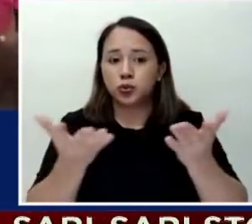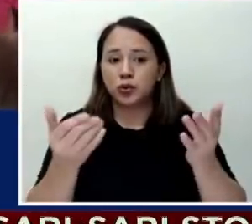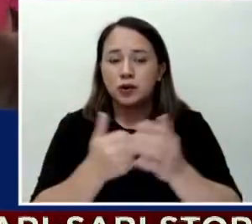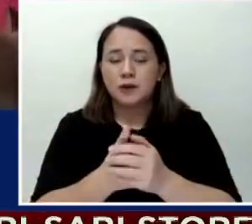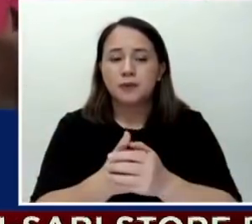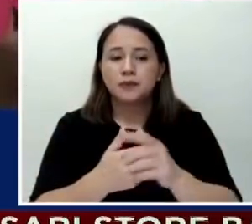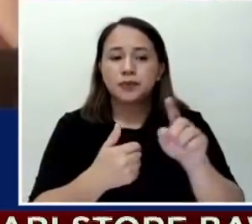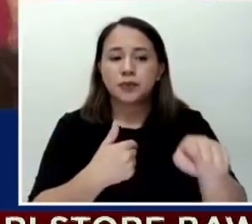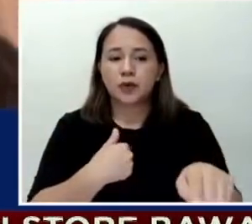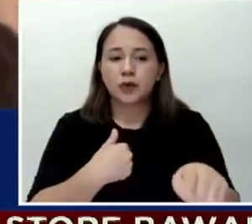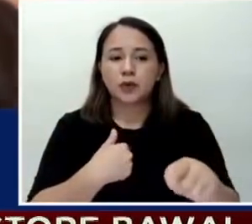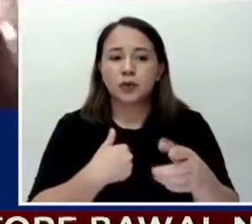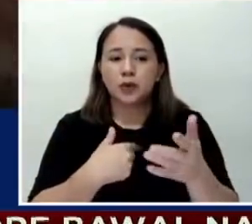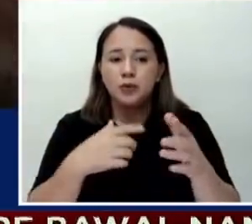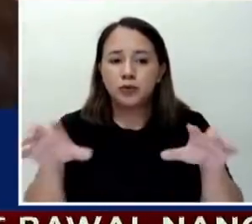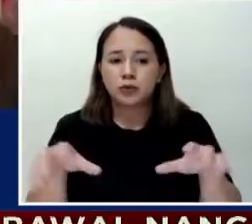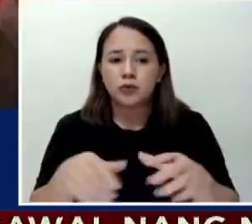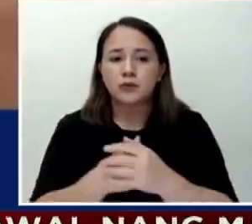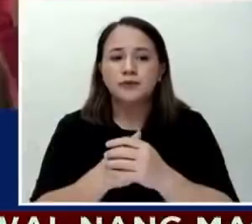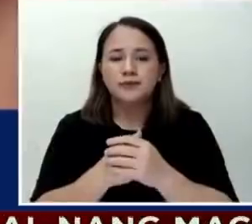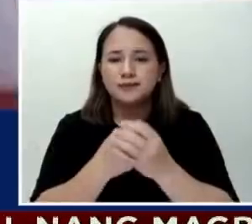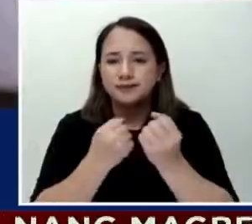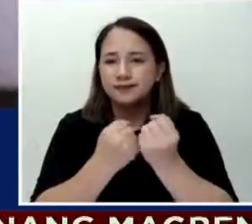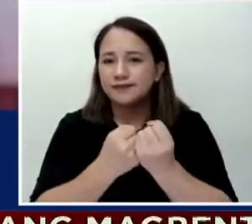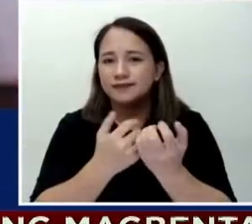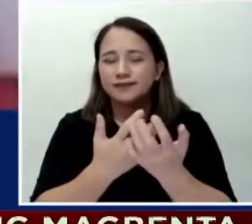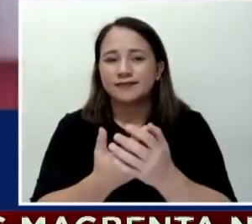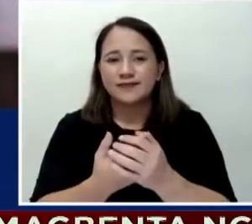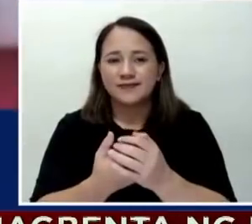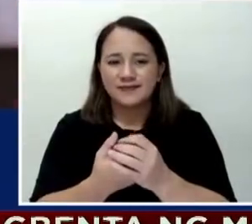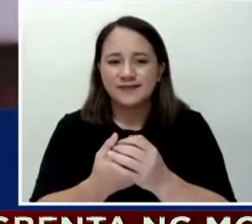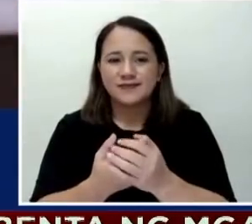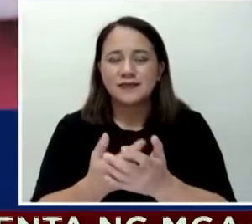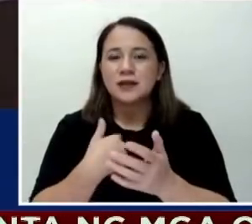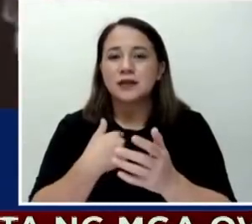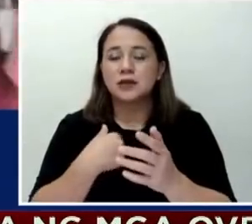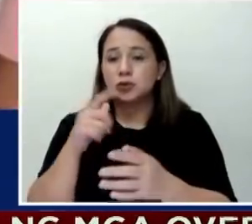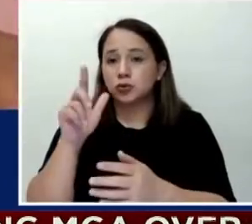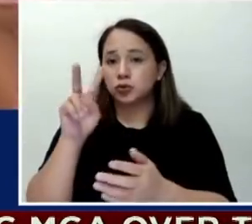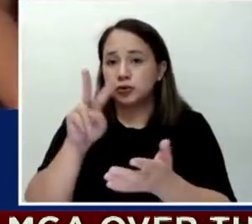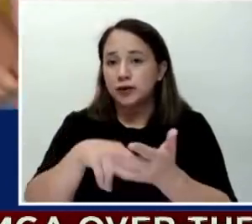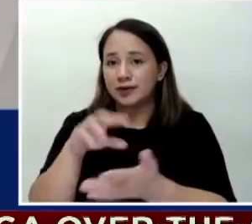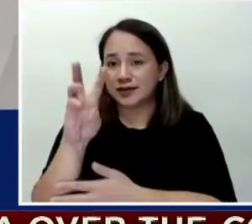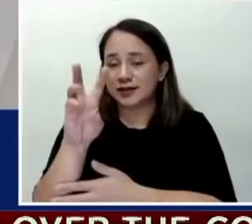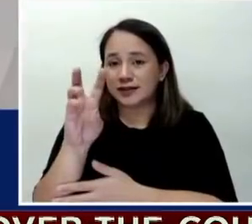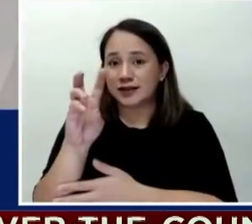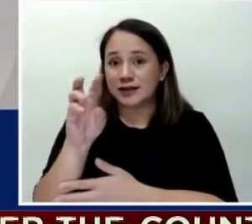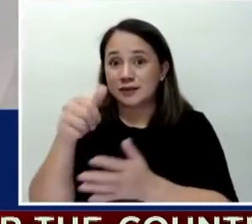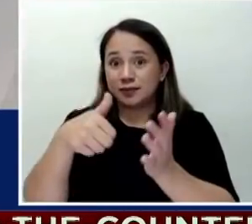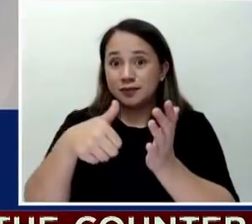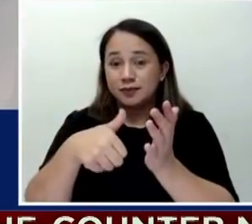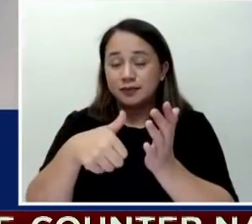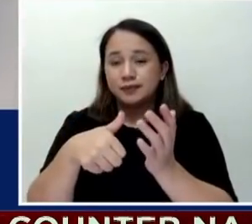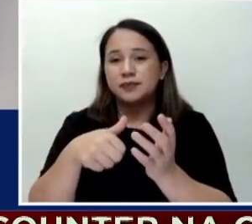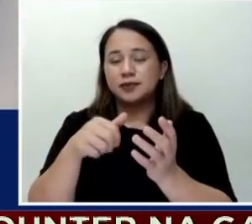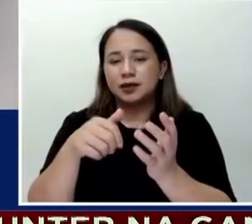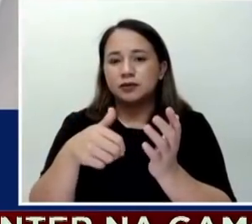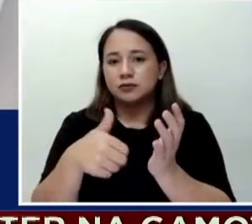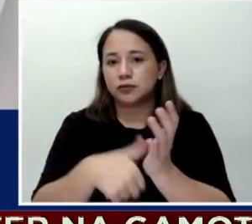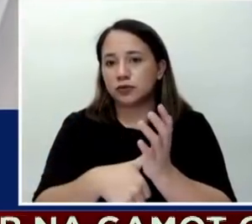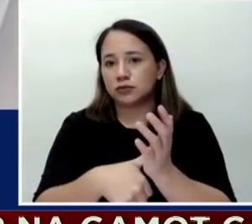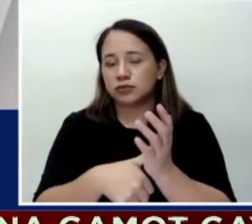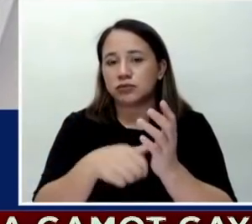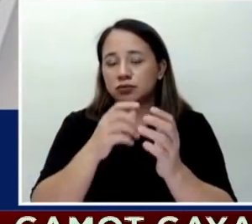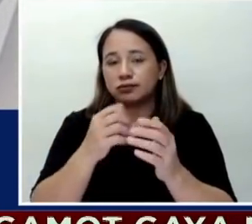walang hakot, walang ginawa. Noong 2016 vice presidential elections, lamang si Bongbong Marcos Jr.